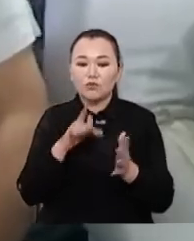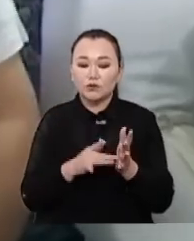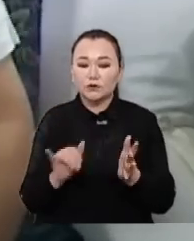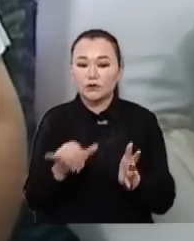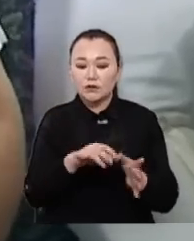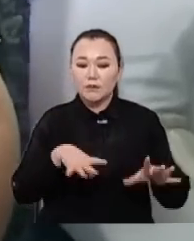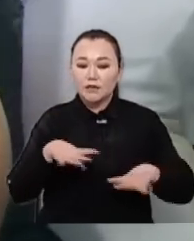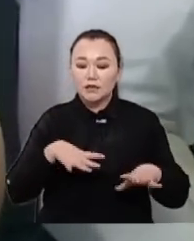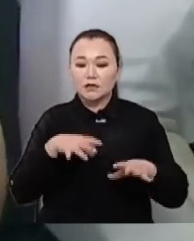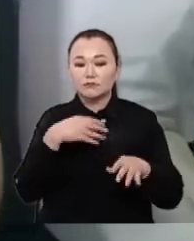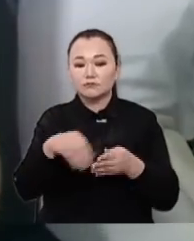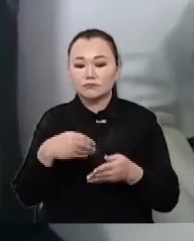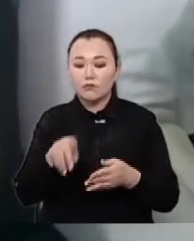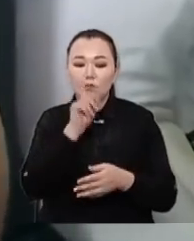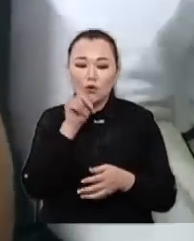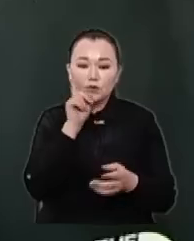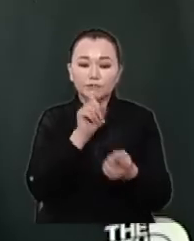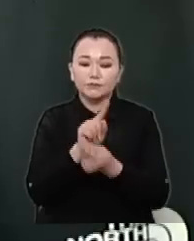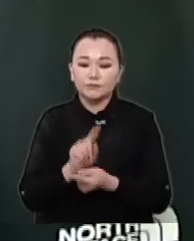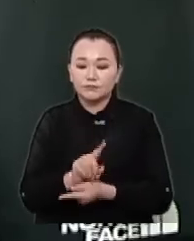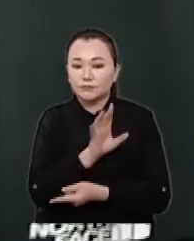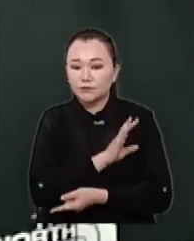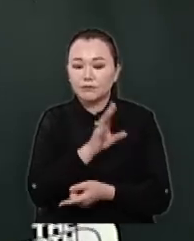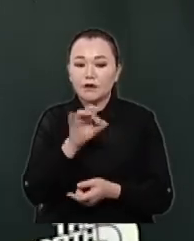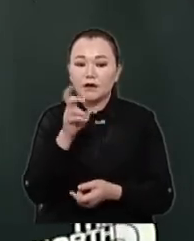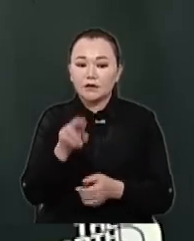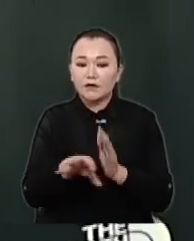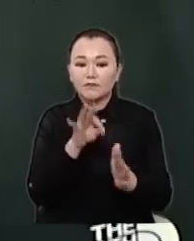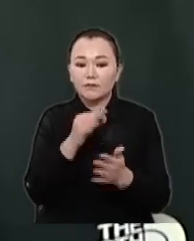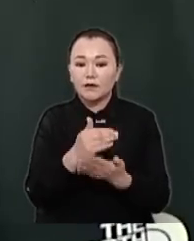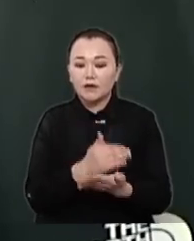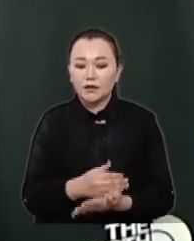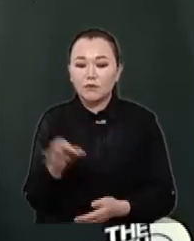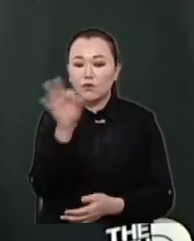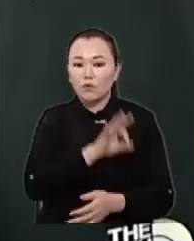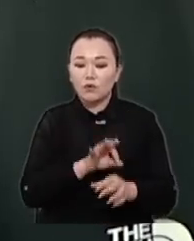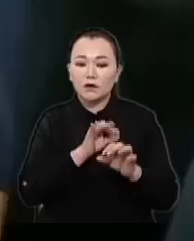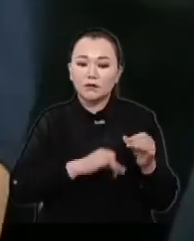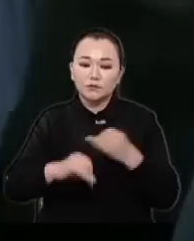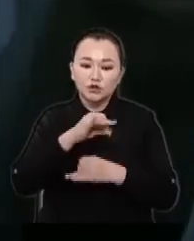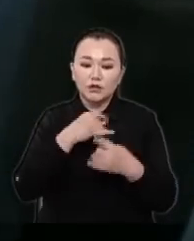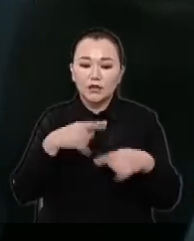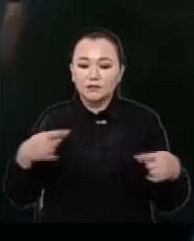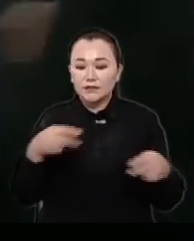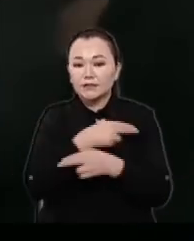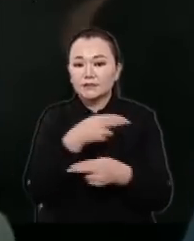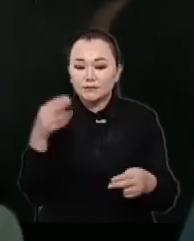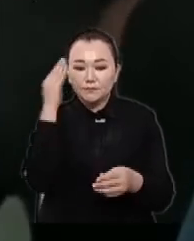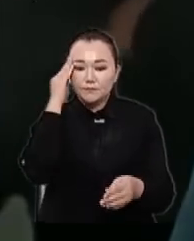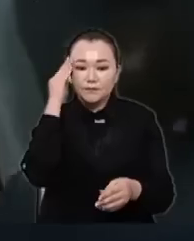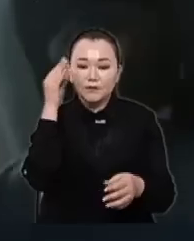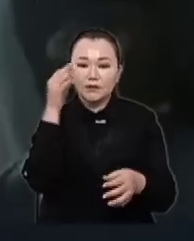базарда сауда-саттық жасап жүрген жастармен жүздесті. Сөйтіп партияның сайлауалды бағдарламасы туралы әңгімелеп, түрлі тақырыпта пікір